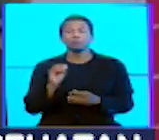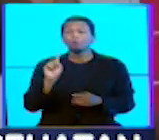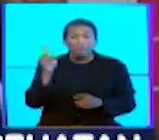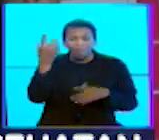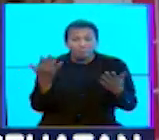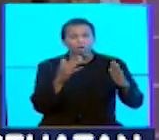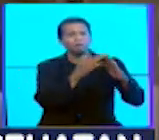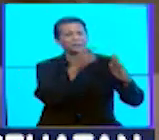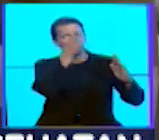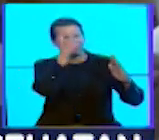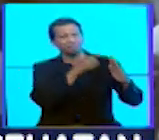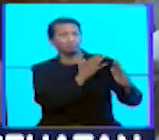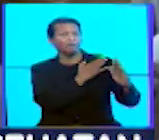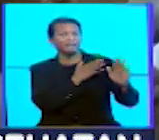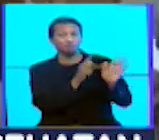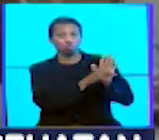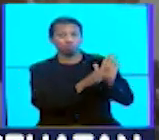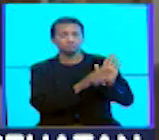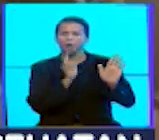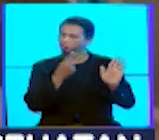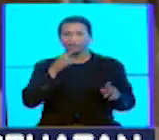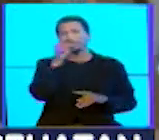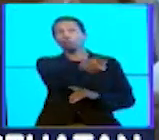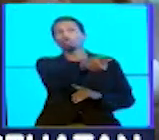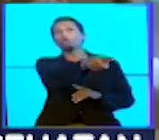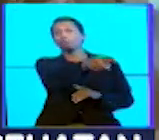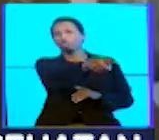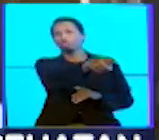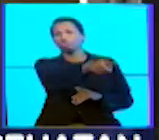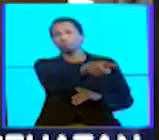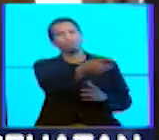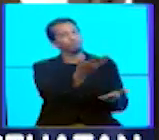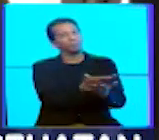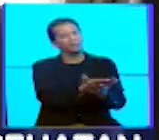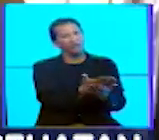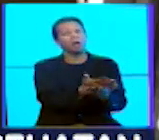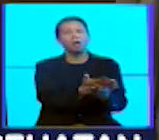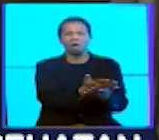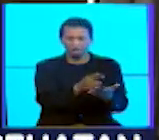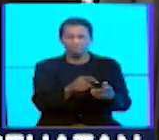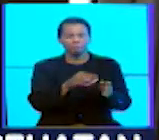Kudus. Ganjar meminta perbaikan tata kelola di seluruh layanan kesehatan di Kudus.